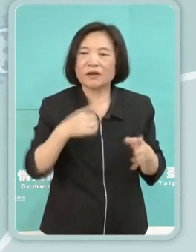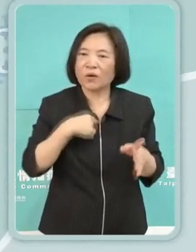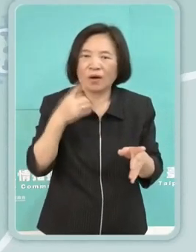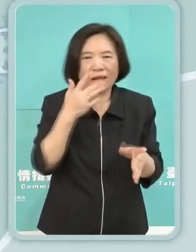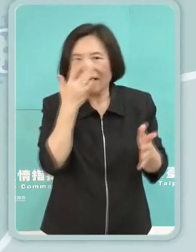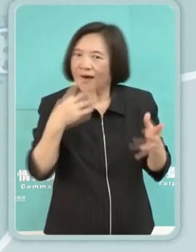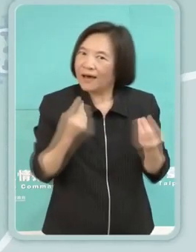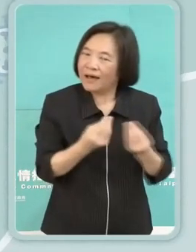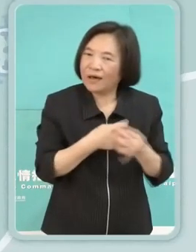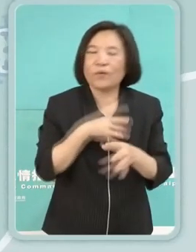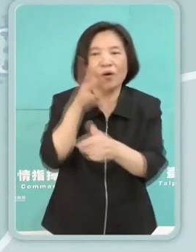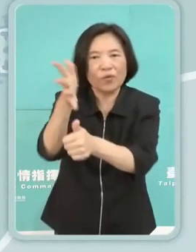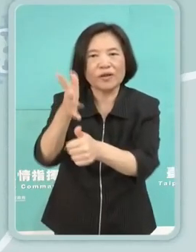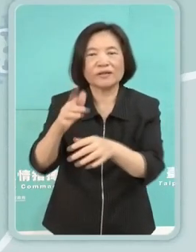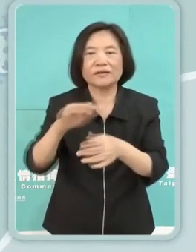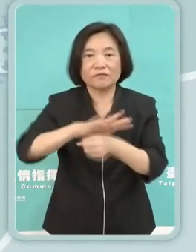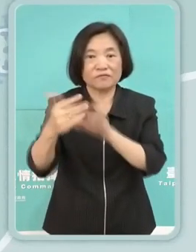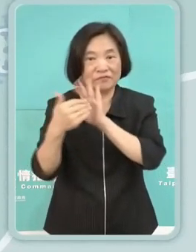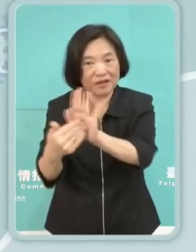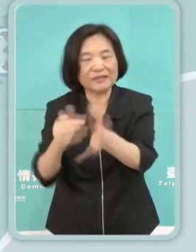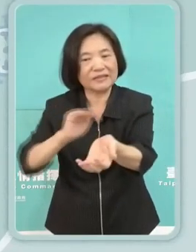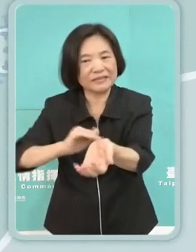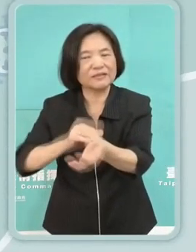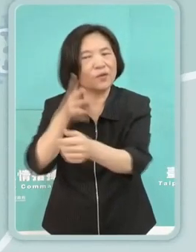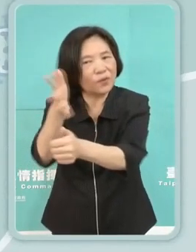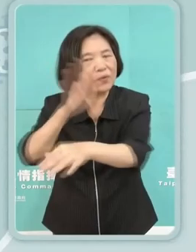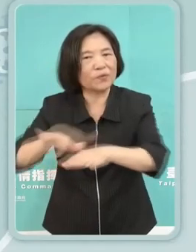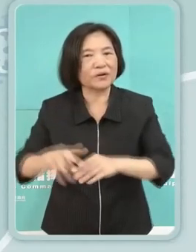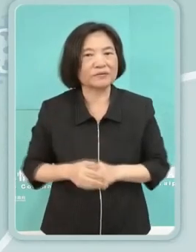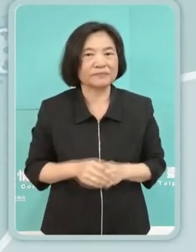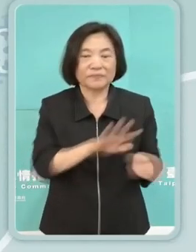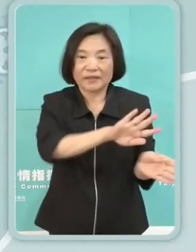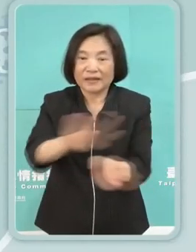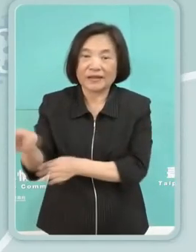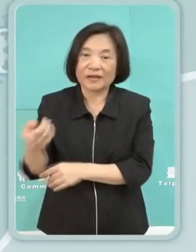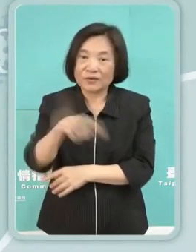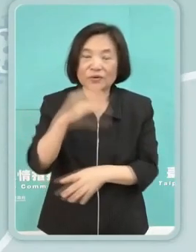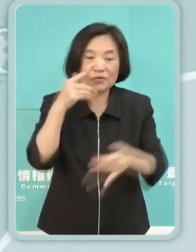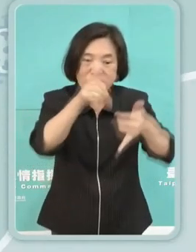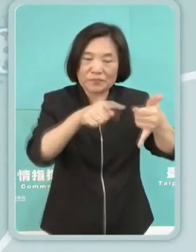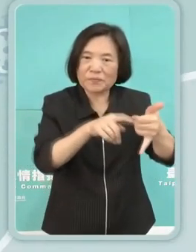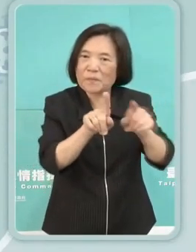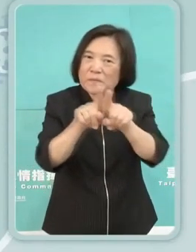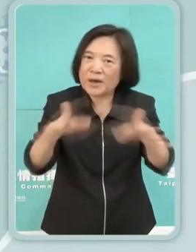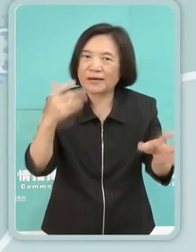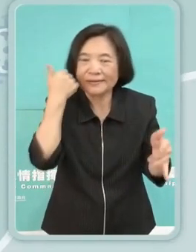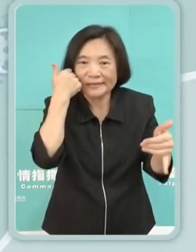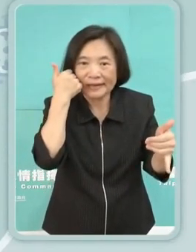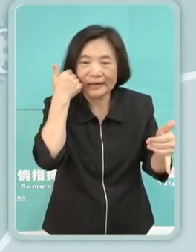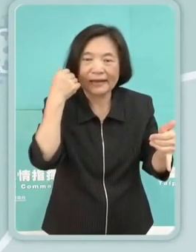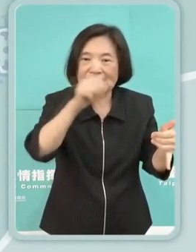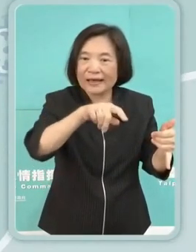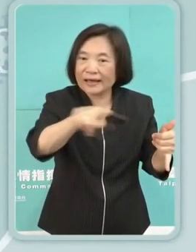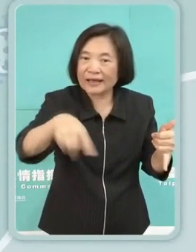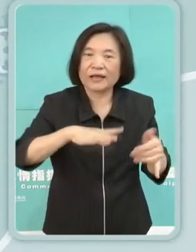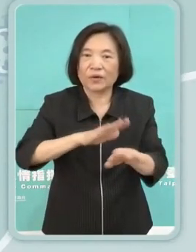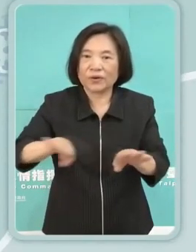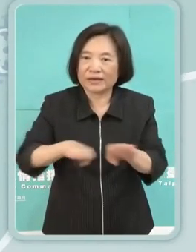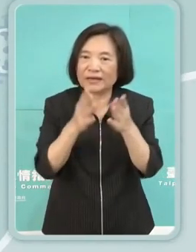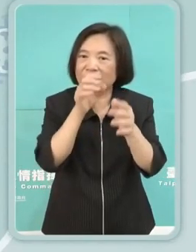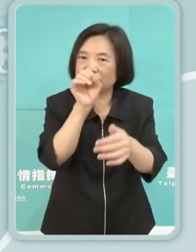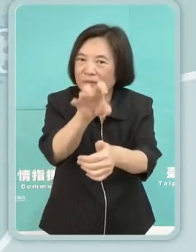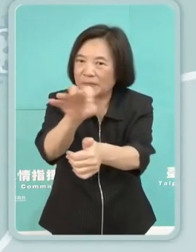的意见。接下来我们只要框列住他的居家接触者，我们就会把他开立居家隔离通知书，